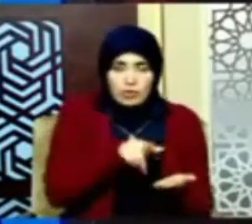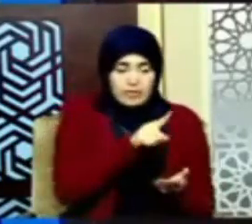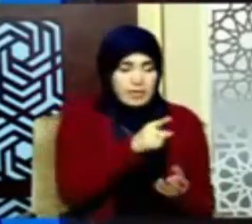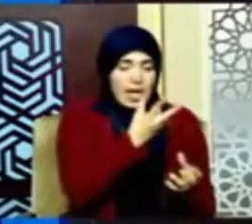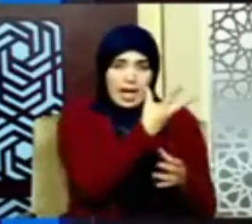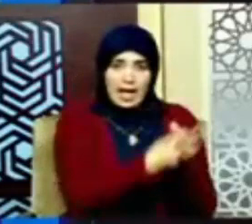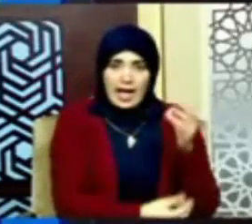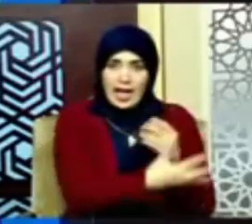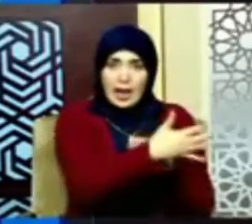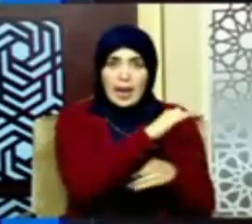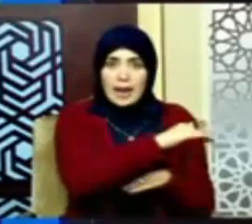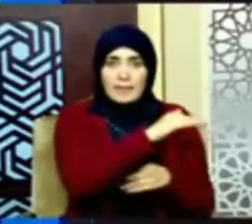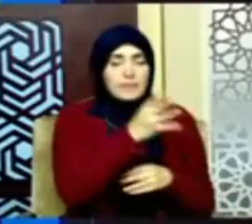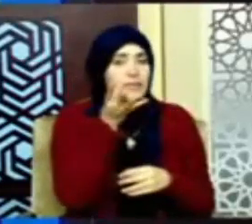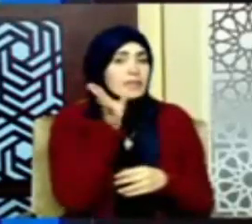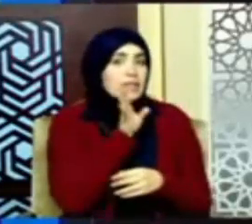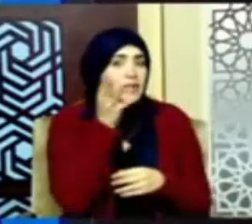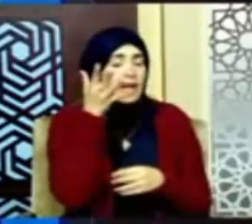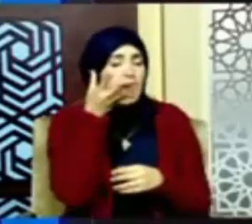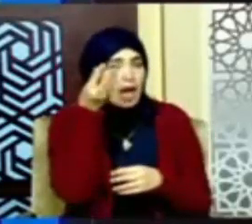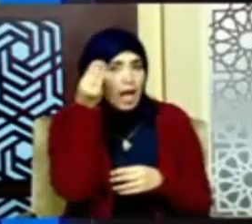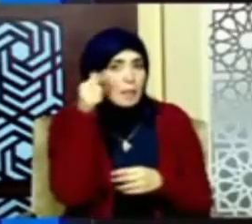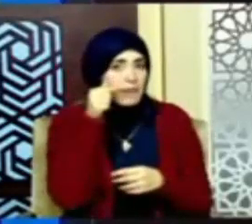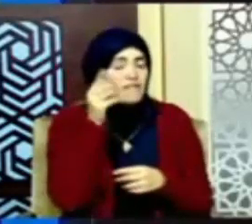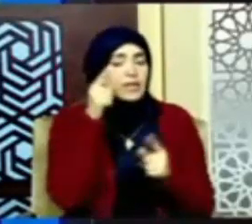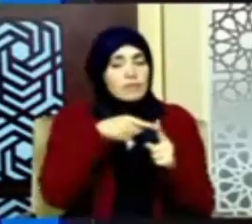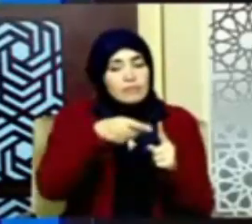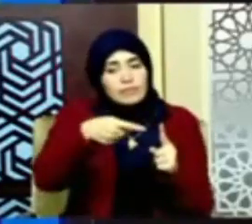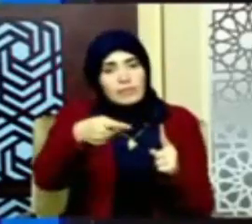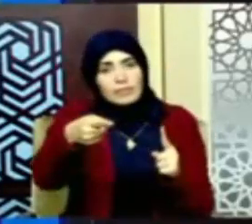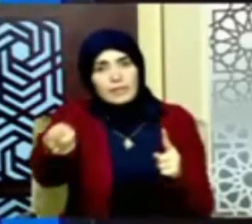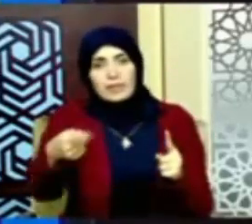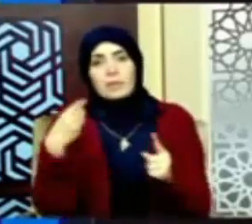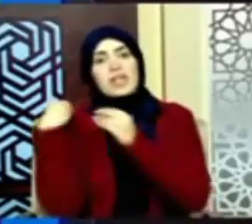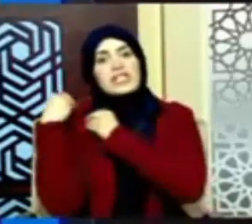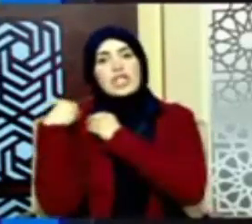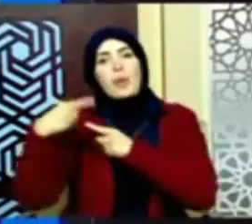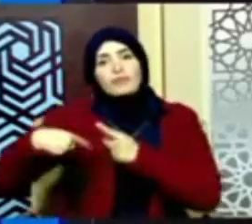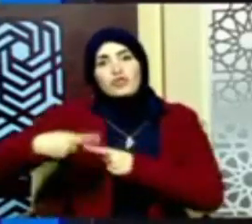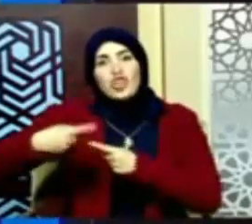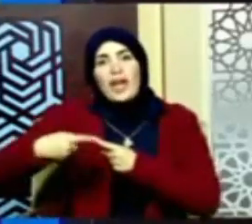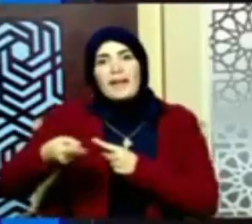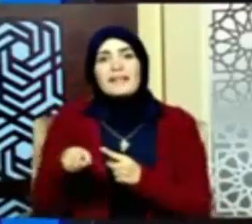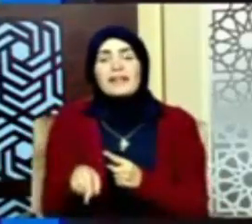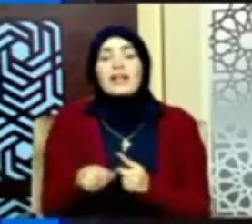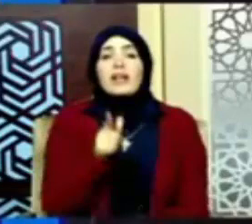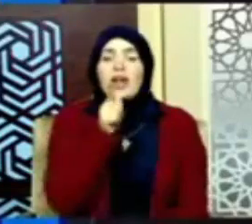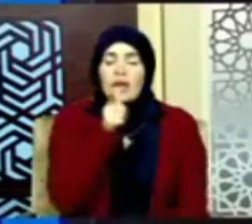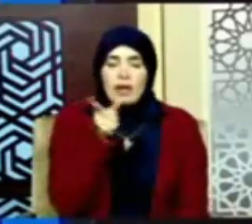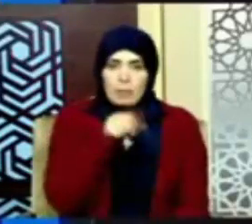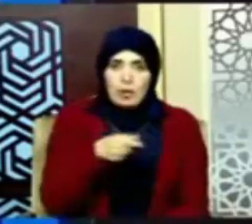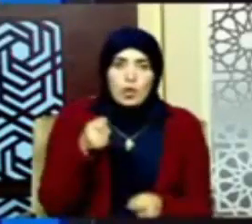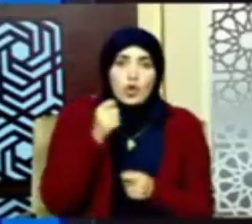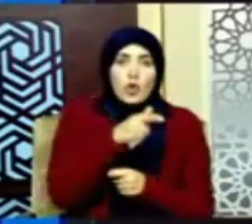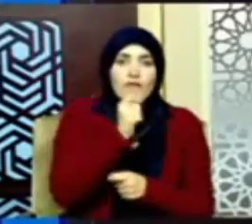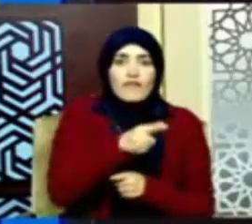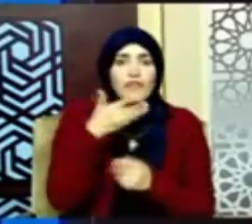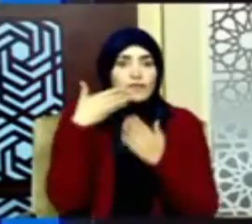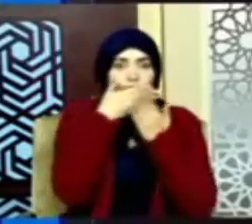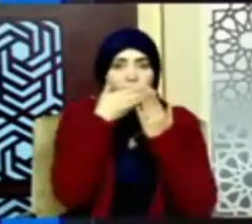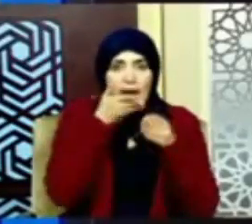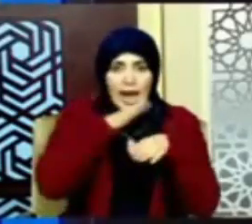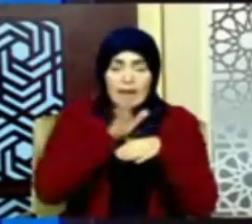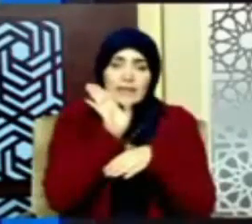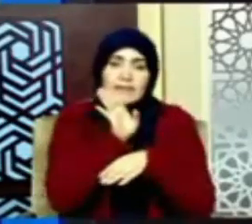ينفع الله به البلاد والعباد. ومن هنا نقول أيضا إنما ينفق على التعليم، وإن التبرع